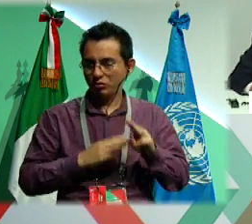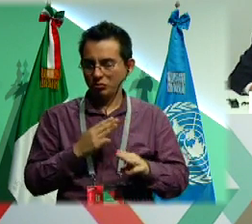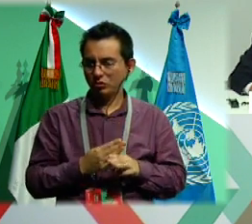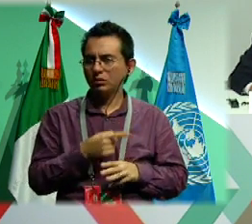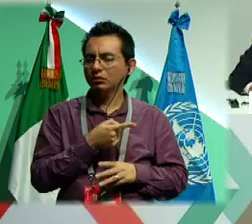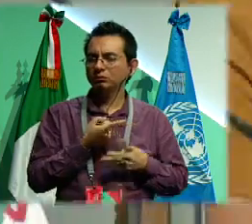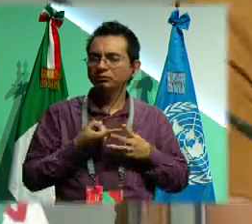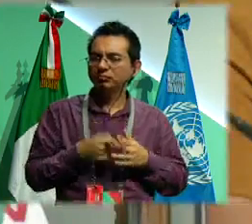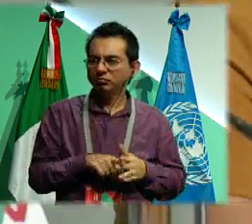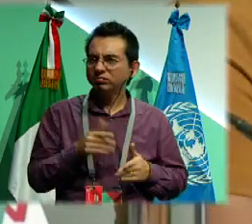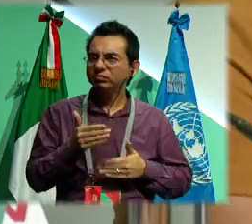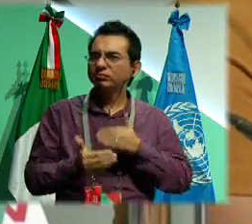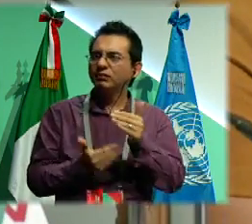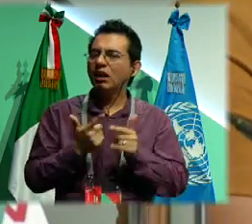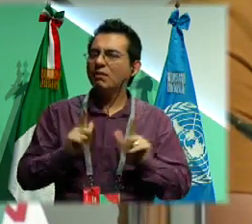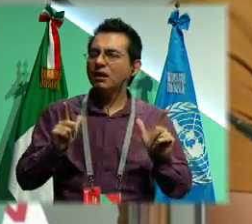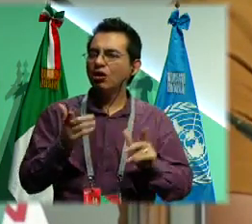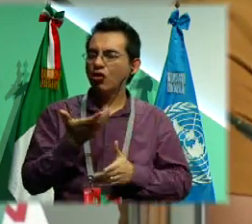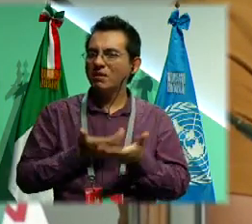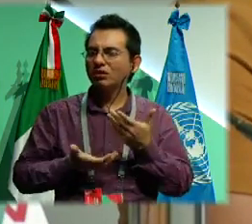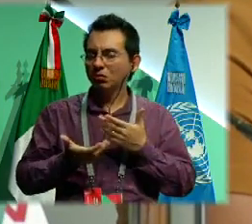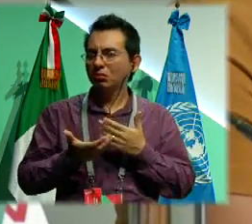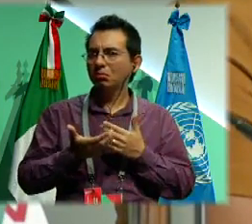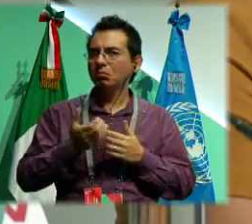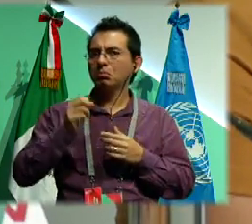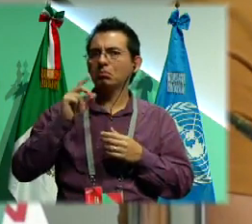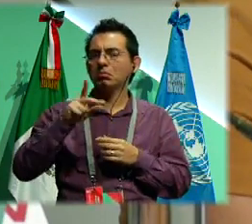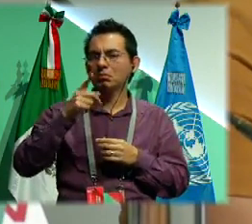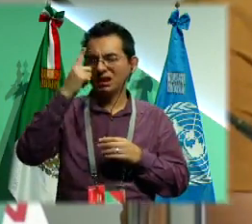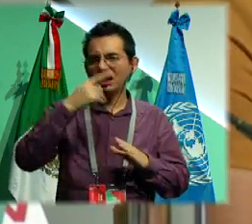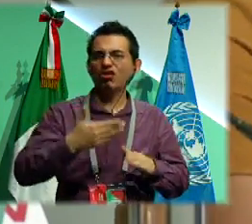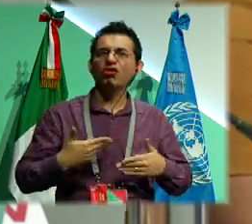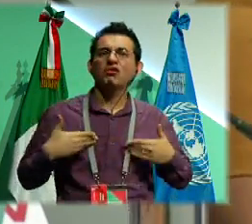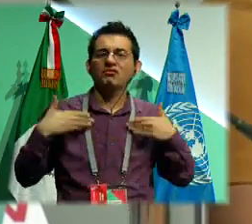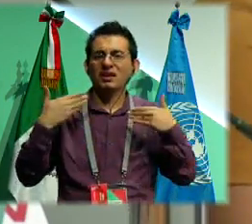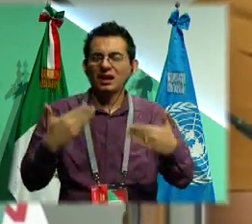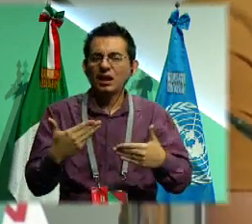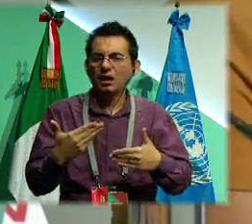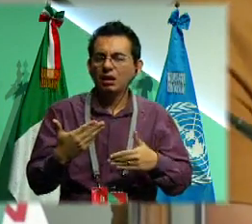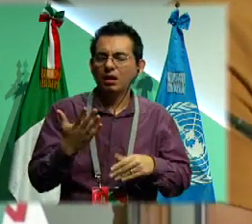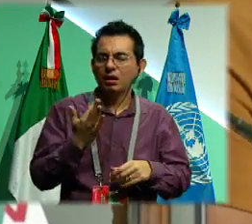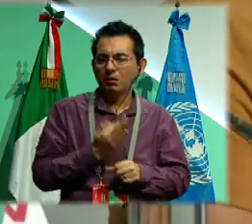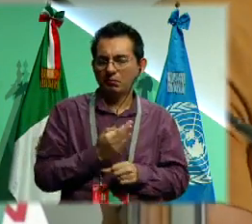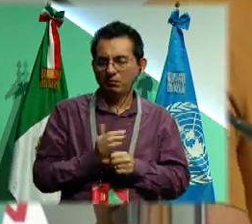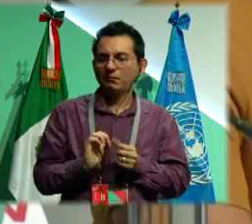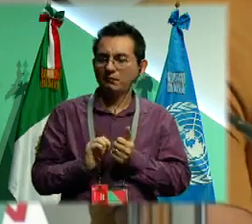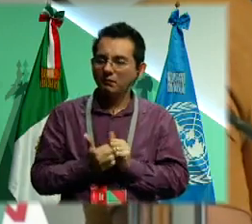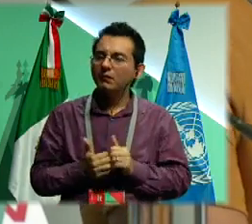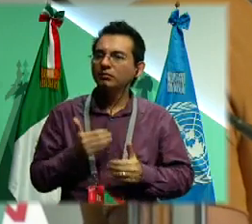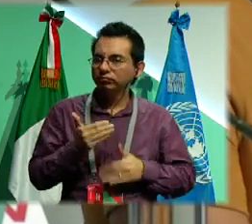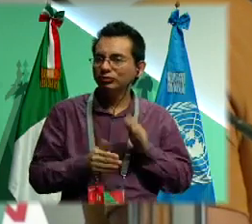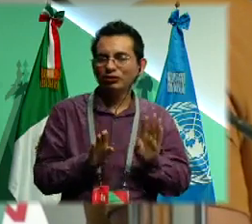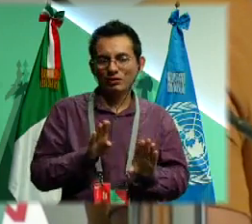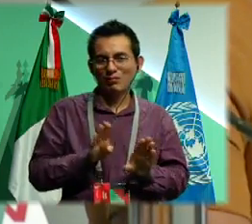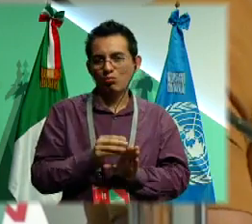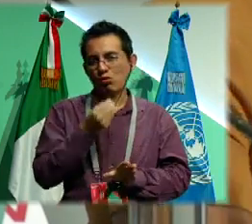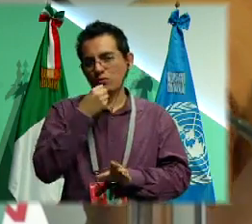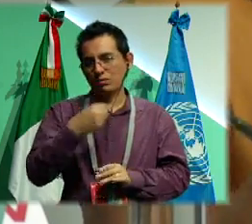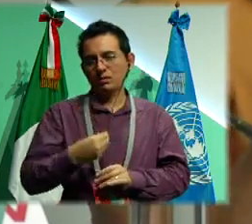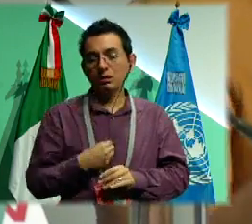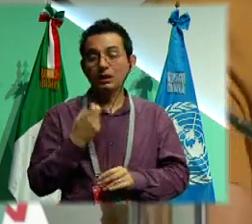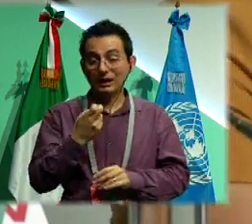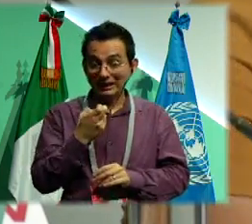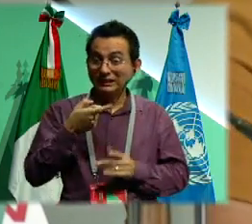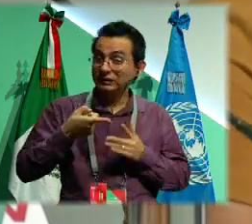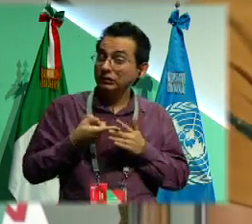et qu'il fallait remplir les engagements. Donc, les institutions de Bretton Woods avec l'OMC sont